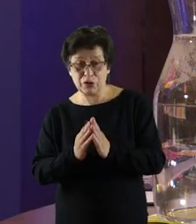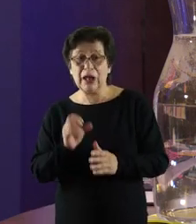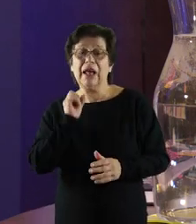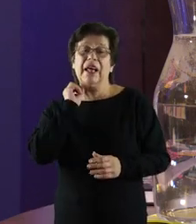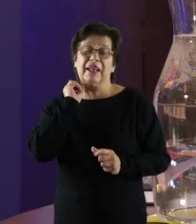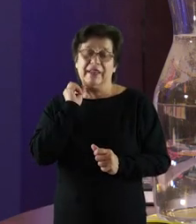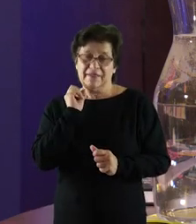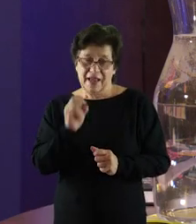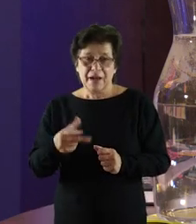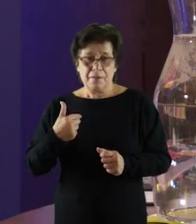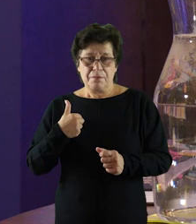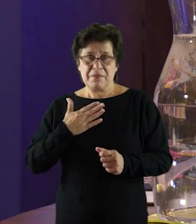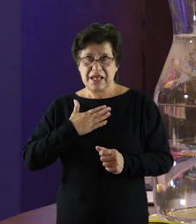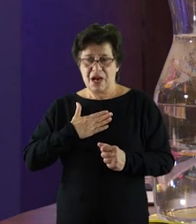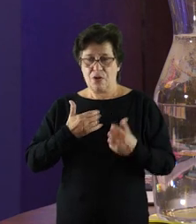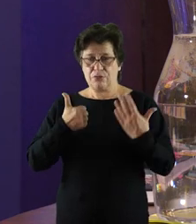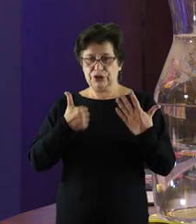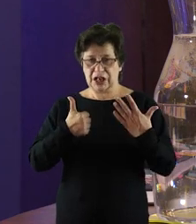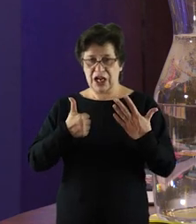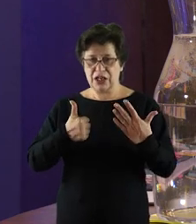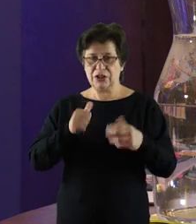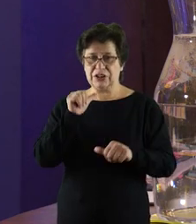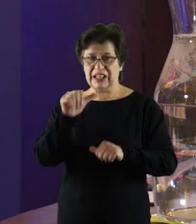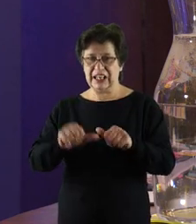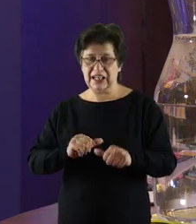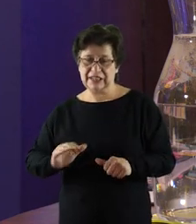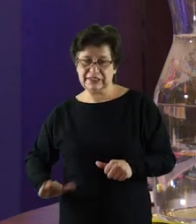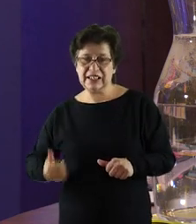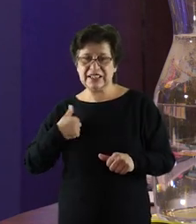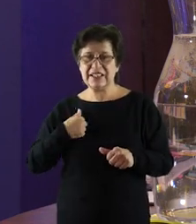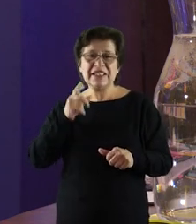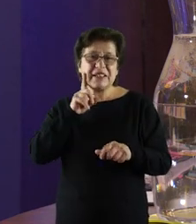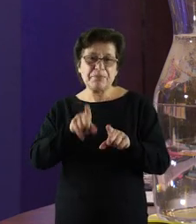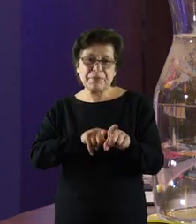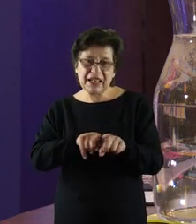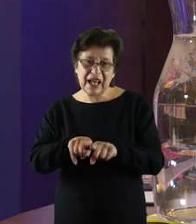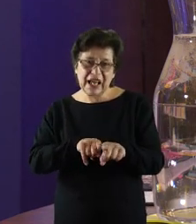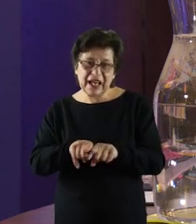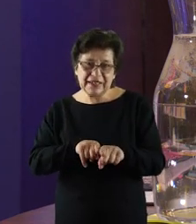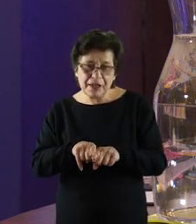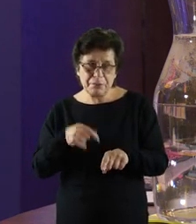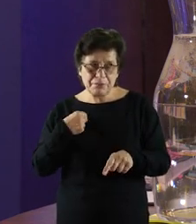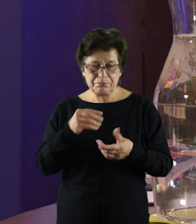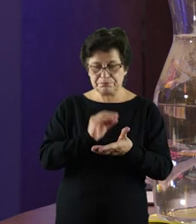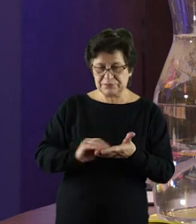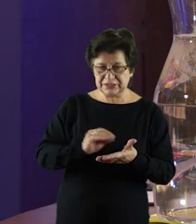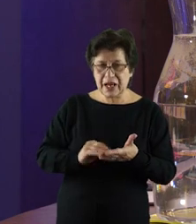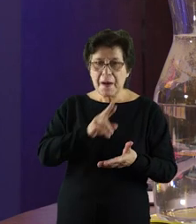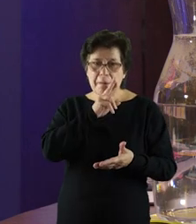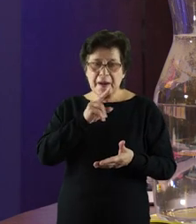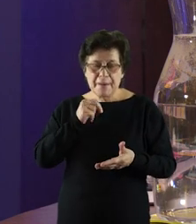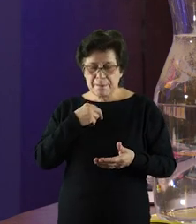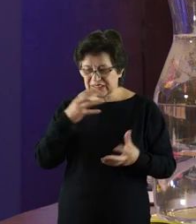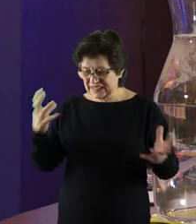nie dokończyliśmy tej powieści, zaczęliśmy ją pisać, ale mama znalazła nasz zeszyt i to miał być kryminał. Zobaczyła, że